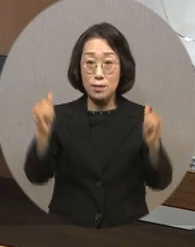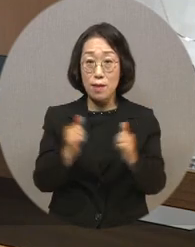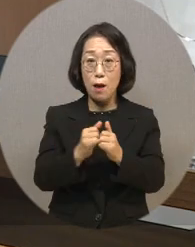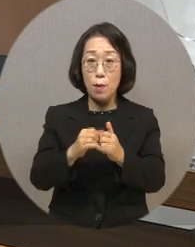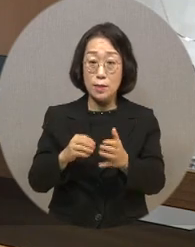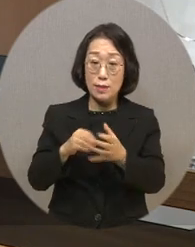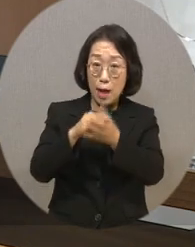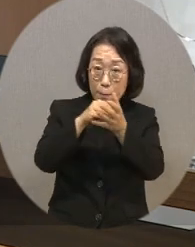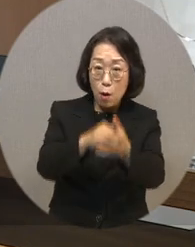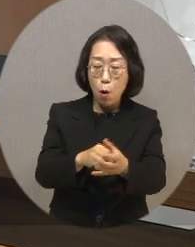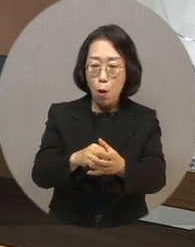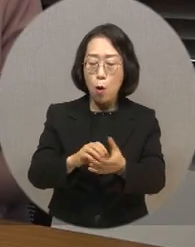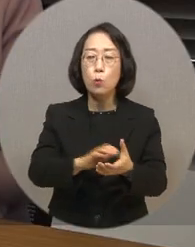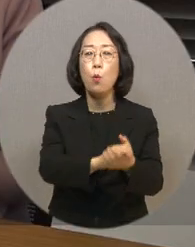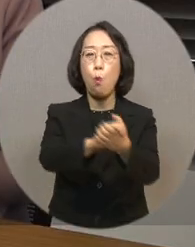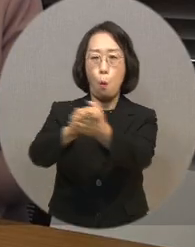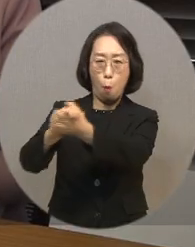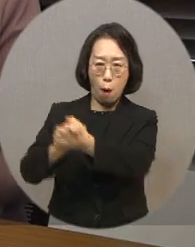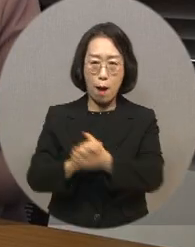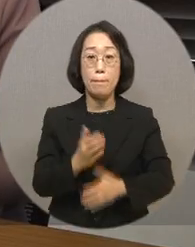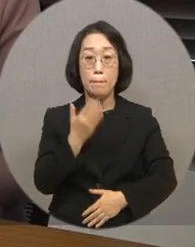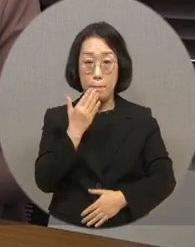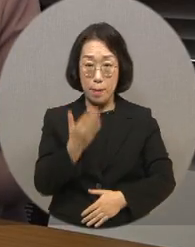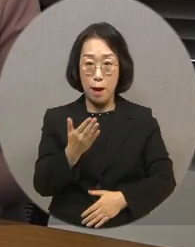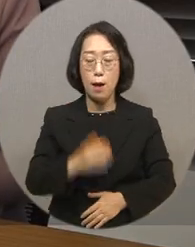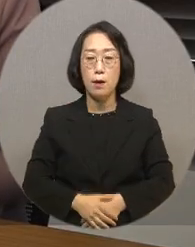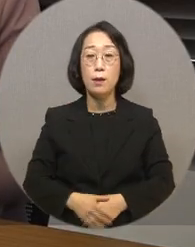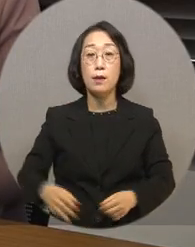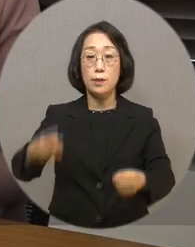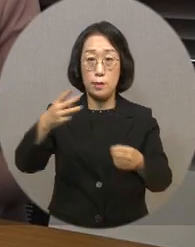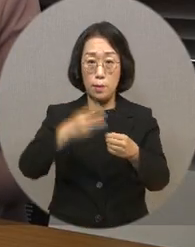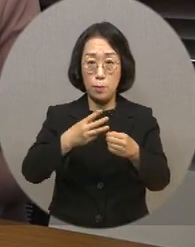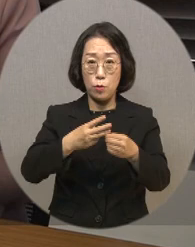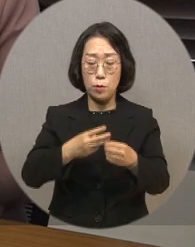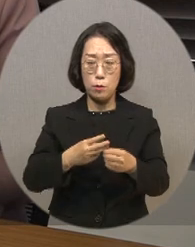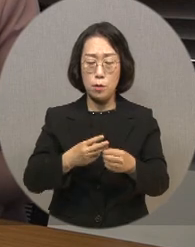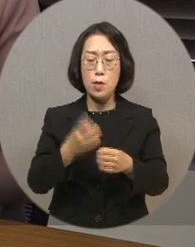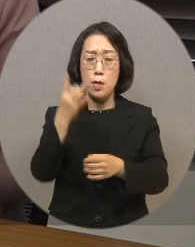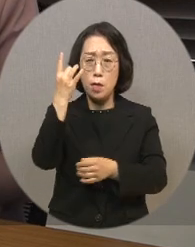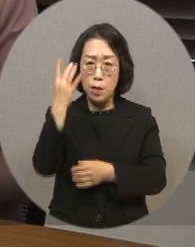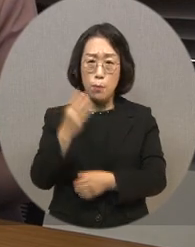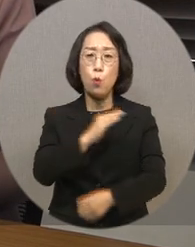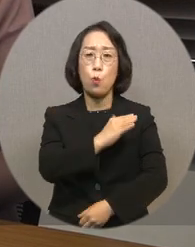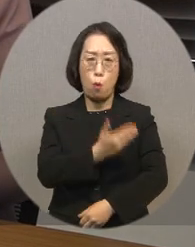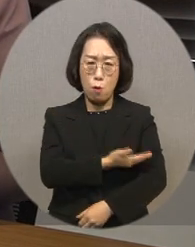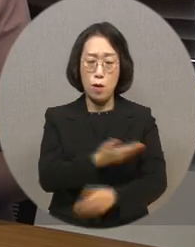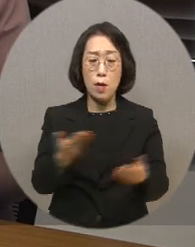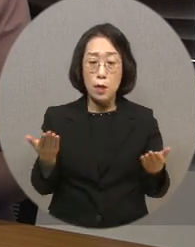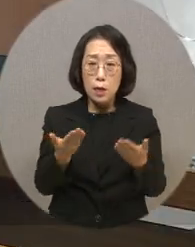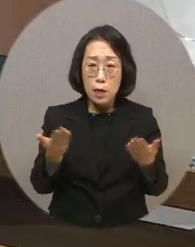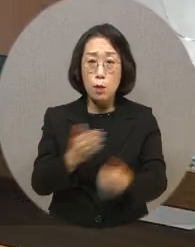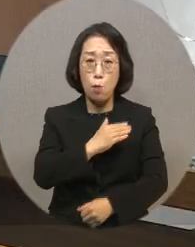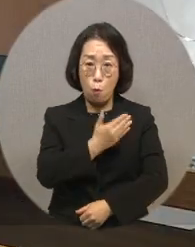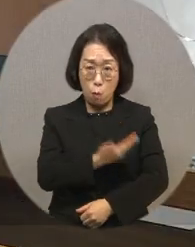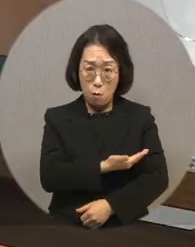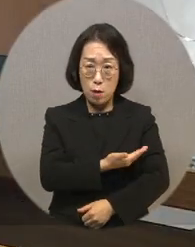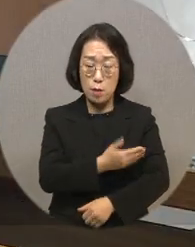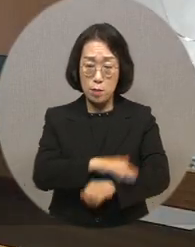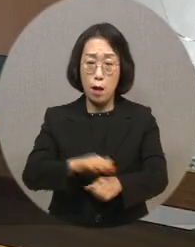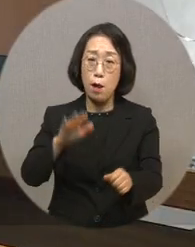사회 통합을 촉진할 수 있습니다. 그리고 세 번째는 국민의 기본적인 권리인 노동기본권을